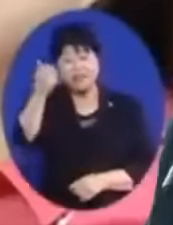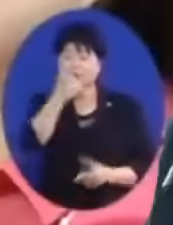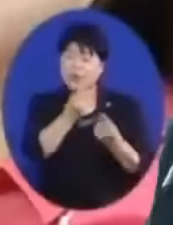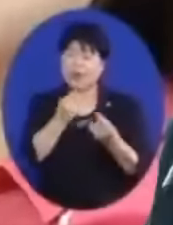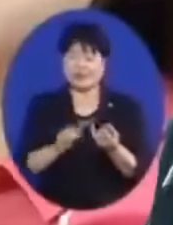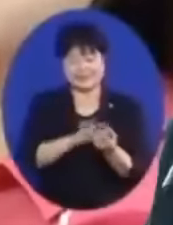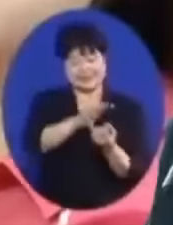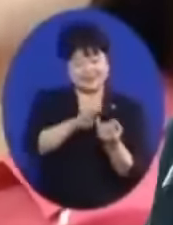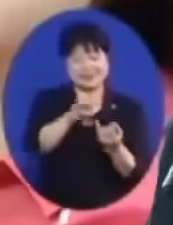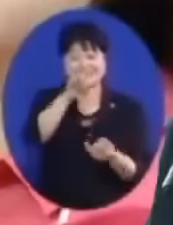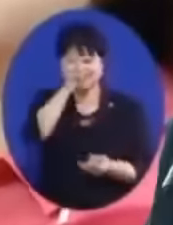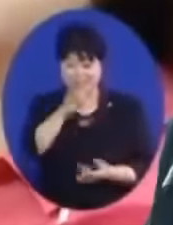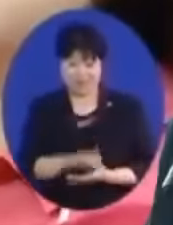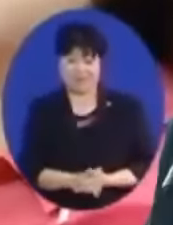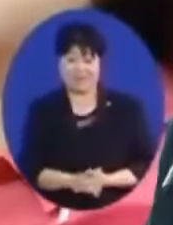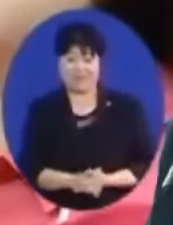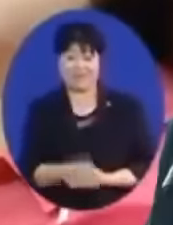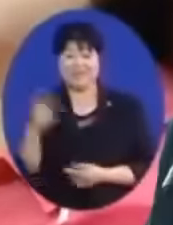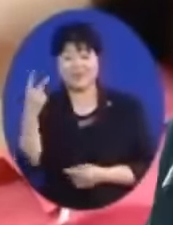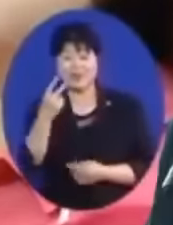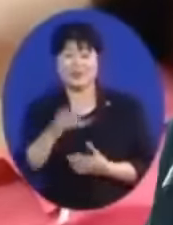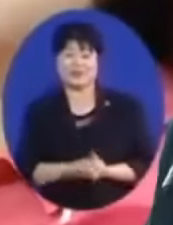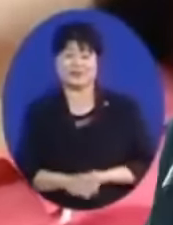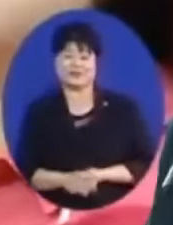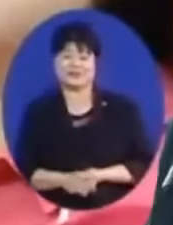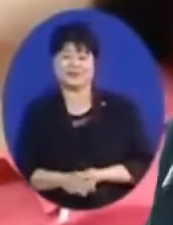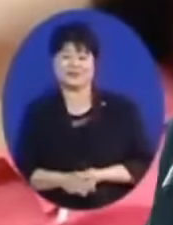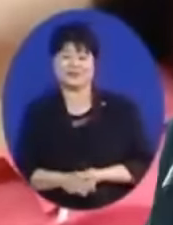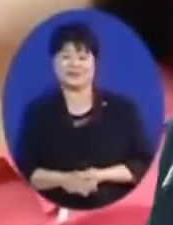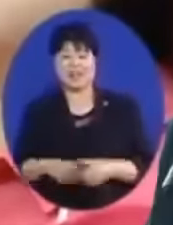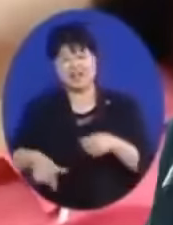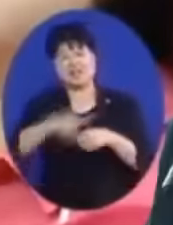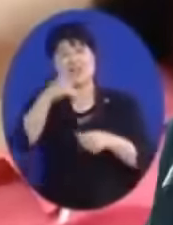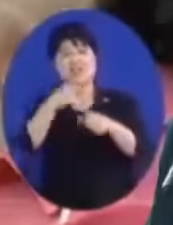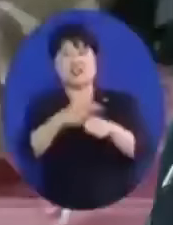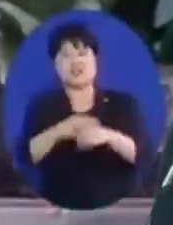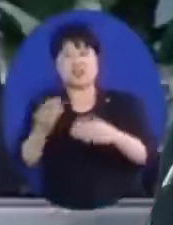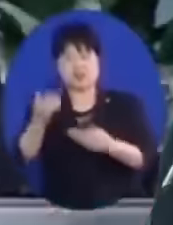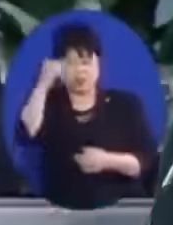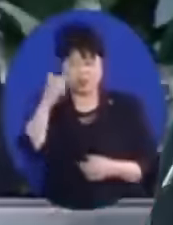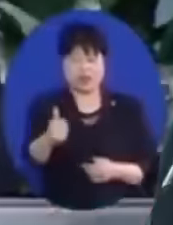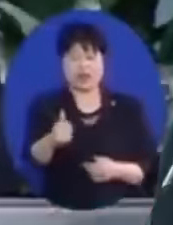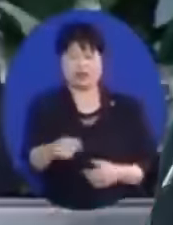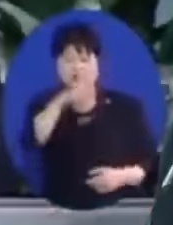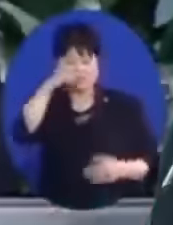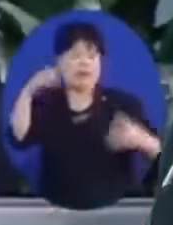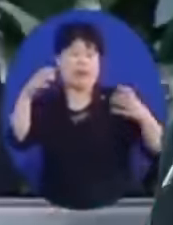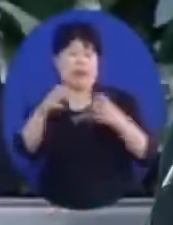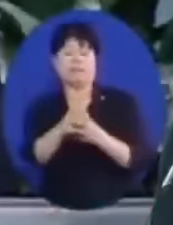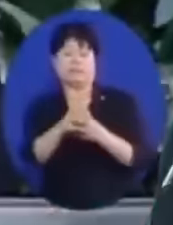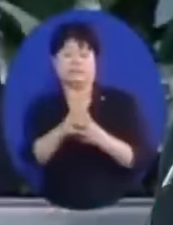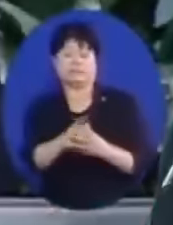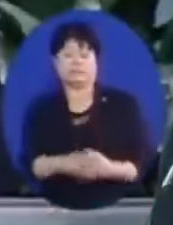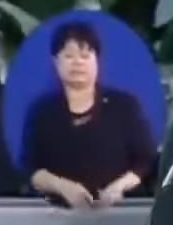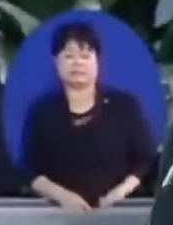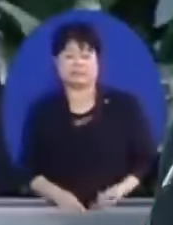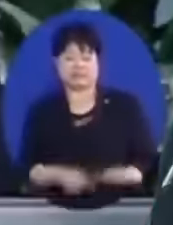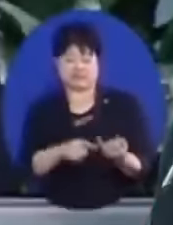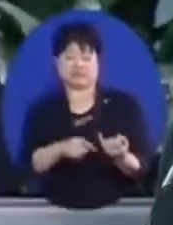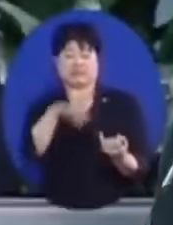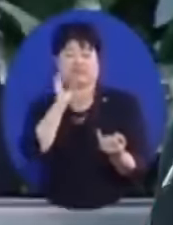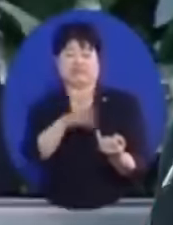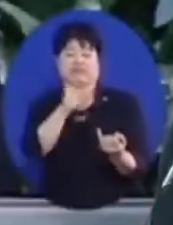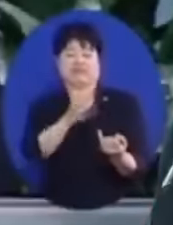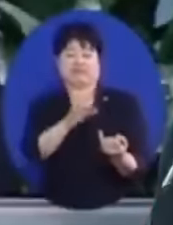같은 그러한 남편이 있는가 하면은 초등학교 교장 선생님 같은 남편이 있어요. 늘 아내를